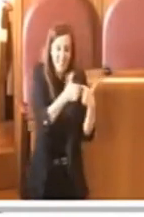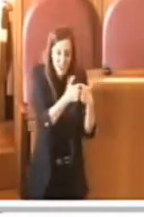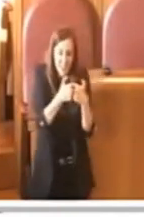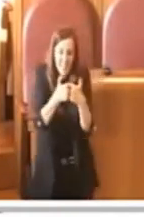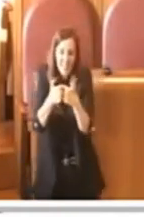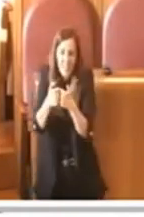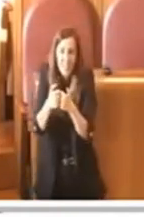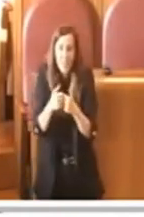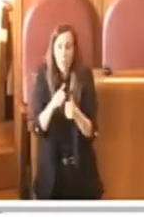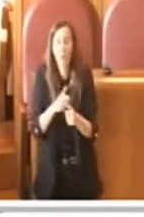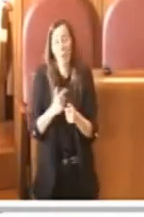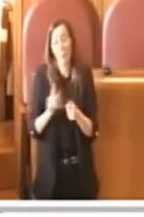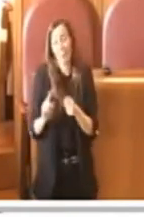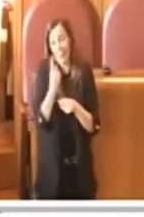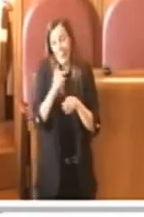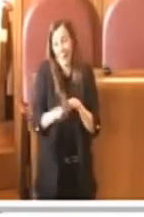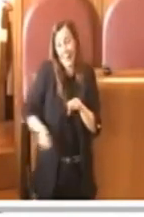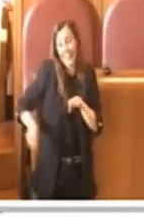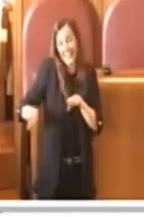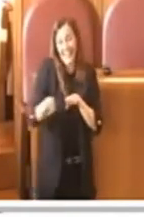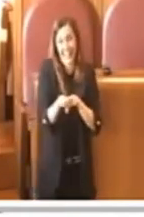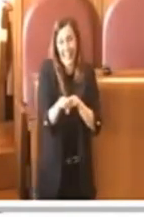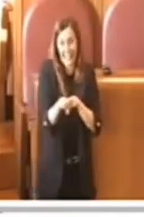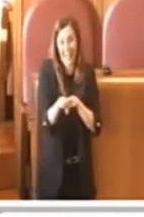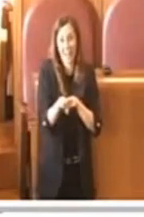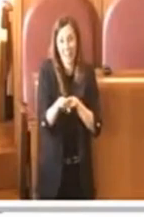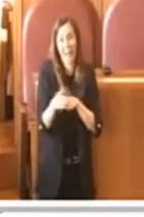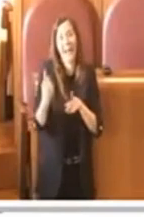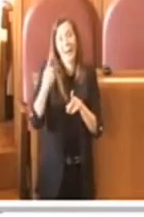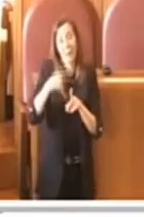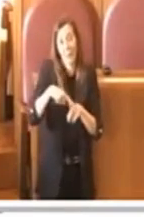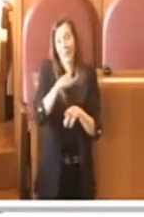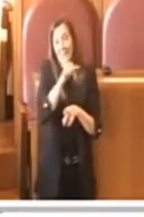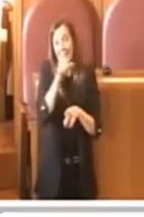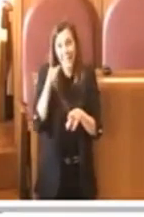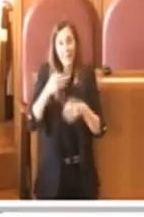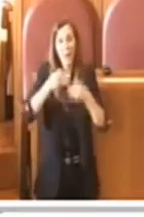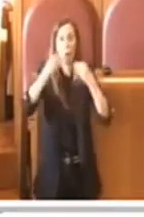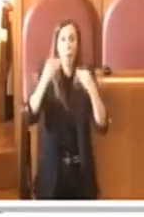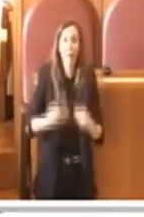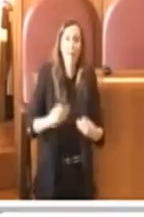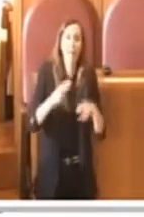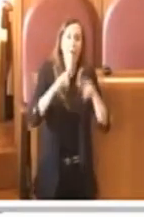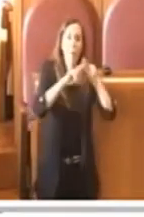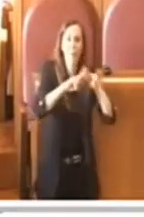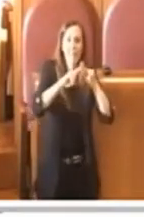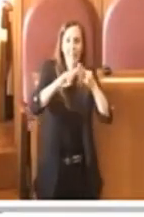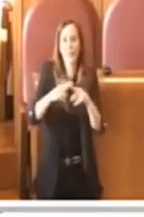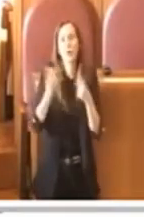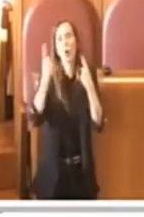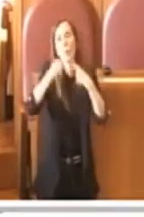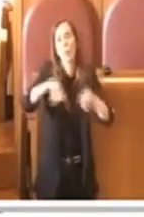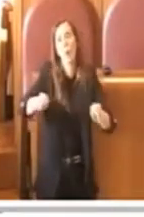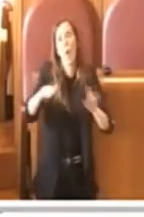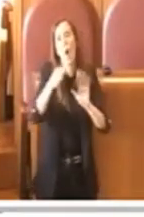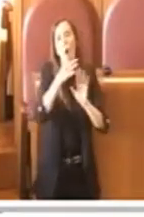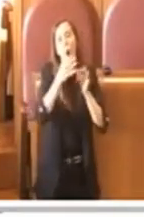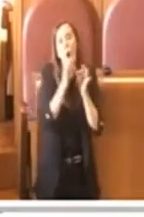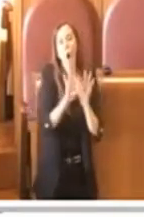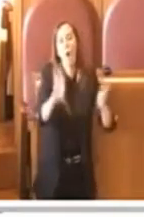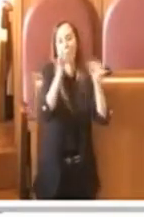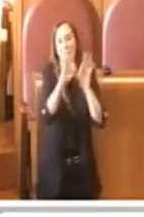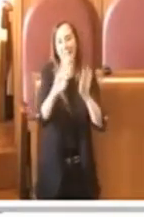prima tappa, perché bisogna assicurare anche la corretta conservazione e il corretto ordinamento per renderlo fruibile,